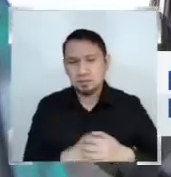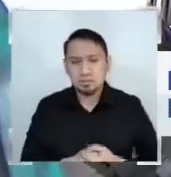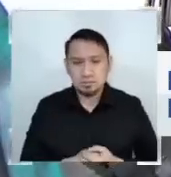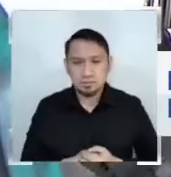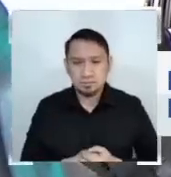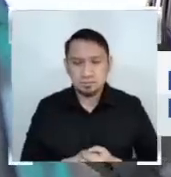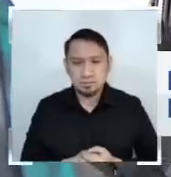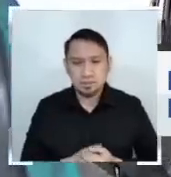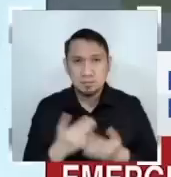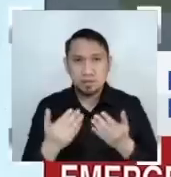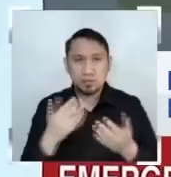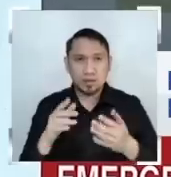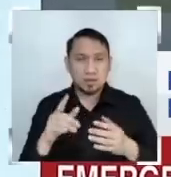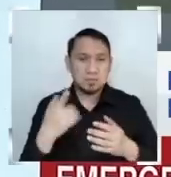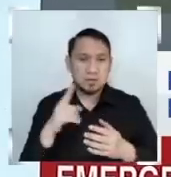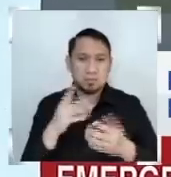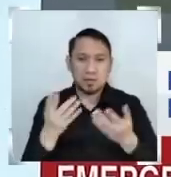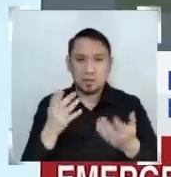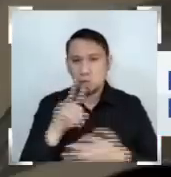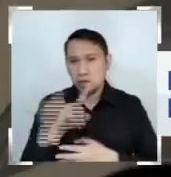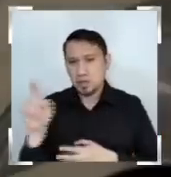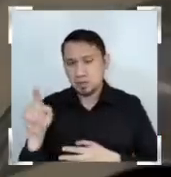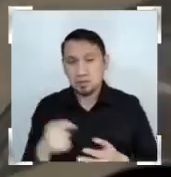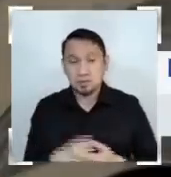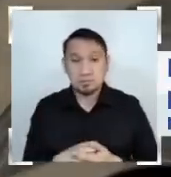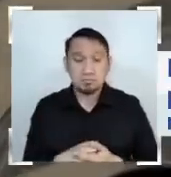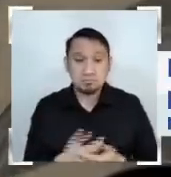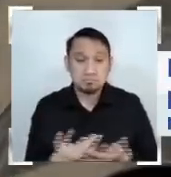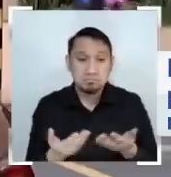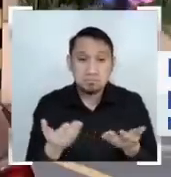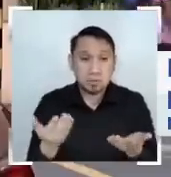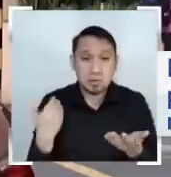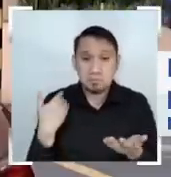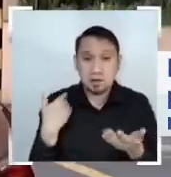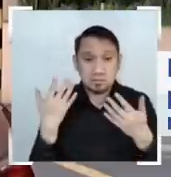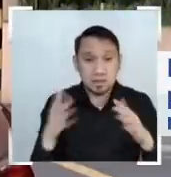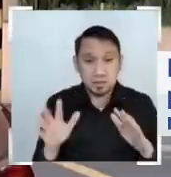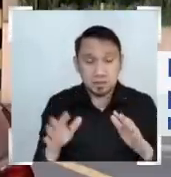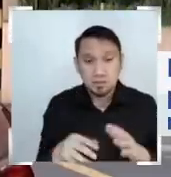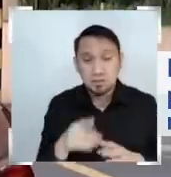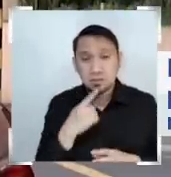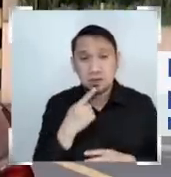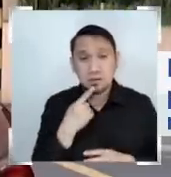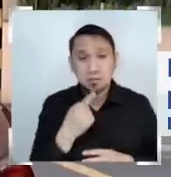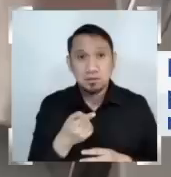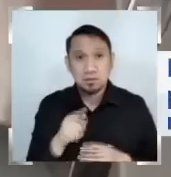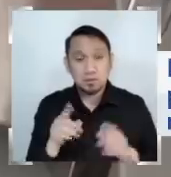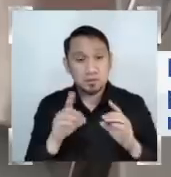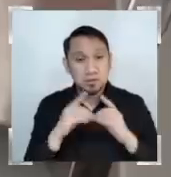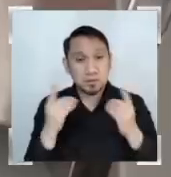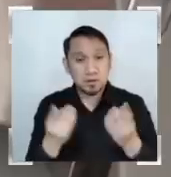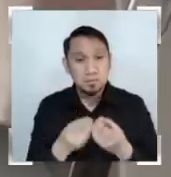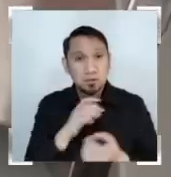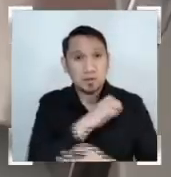maabot pa tayo ng 100 yan. Pero hindi pa nga talaga tapos ang kalbaryo dahil ayon mismo sa isang opisyal ng Department of Energy.